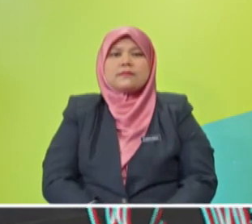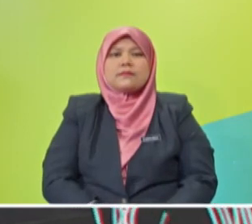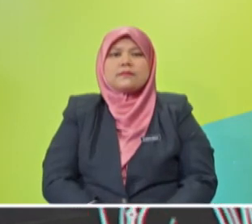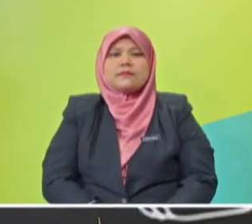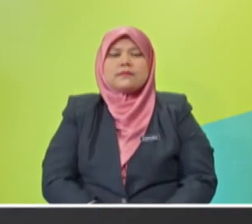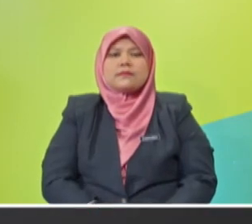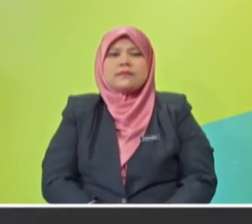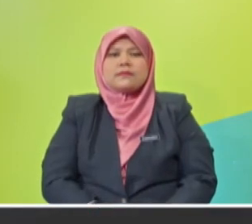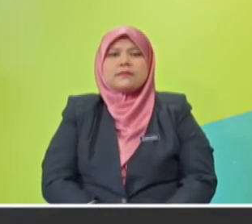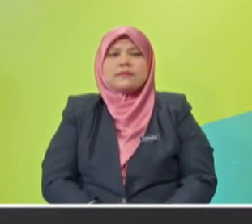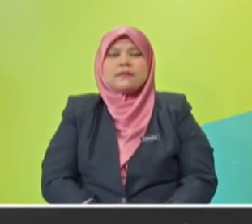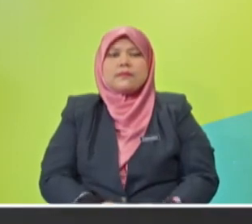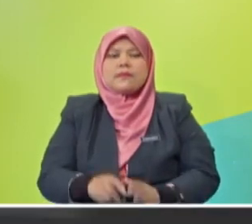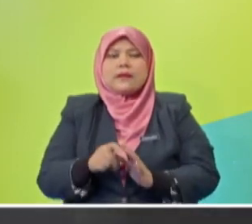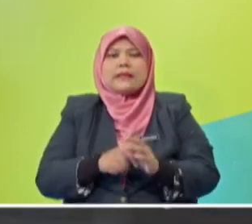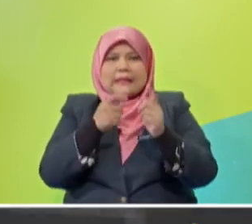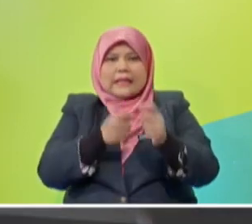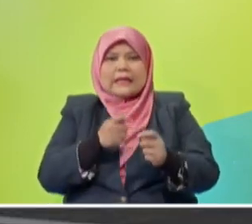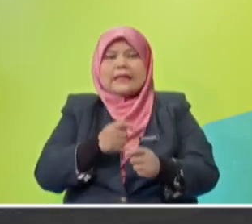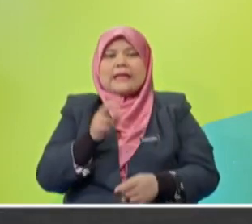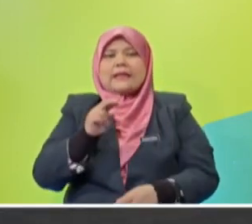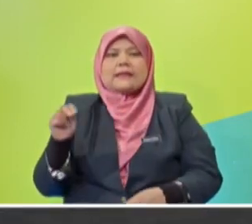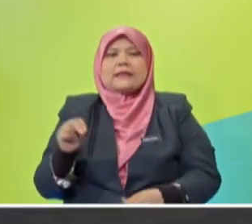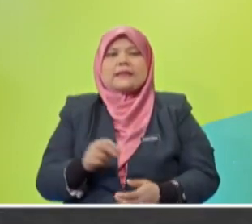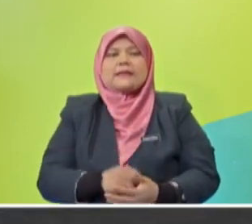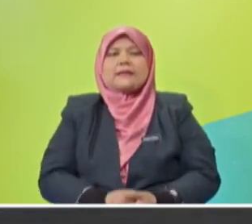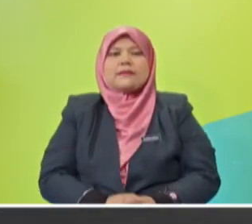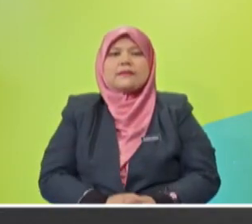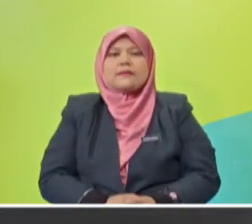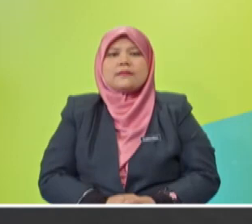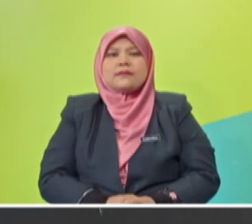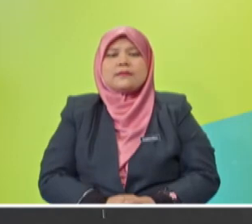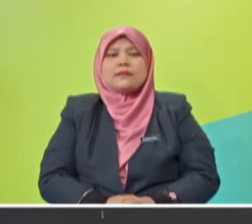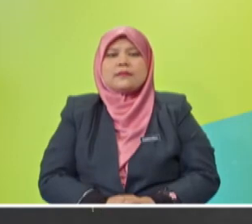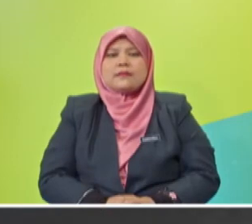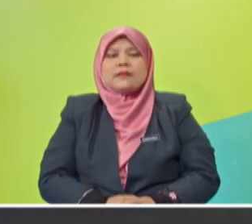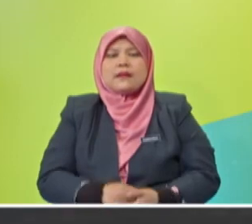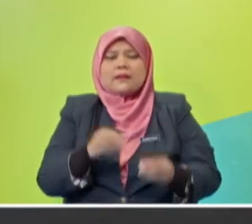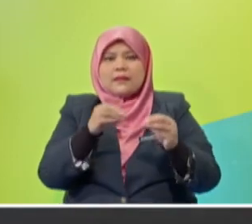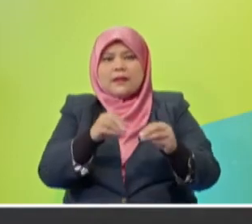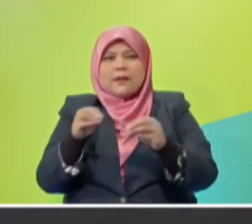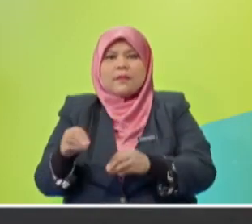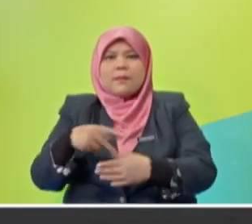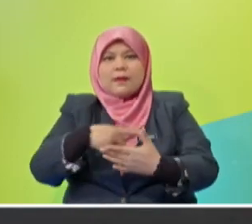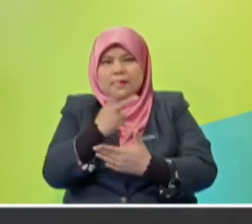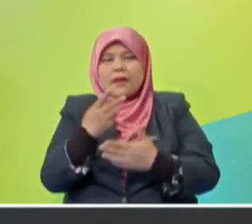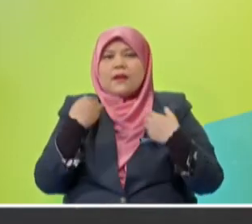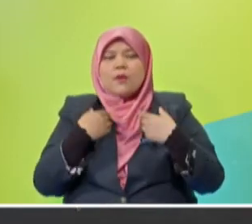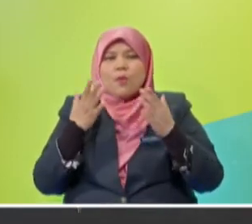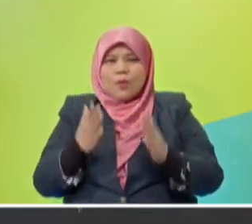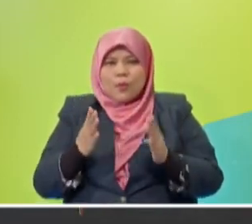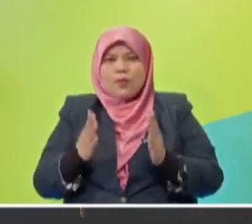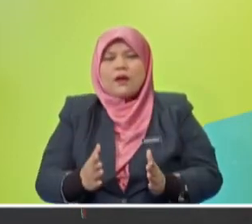Alia? Pertanian. Pertanian. Betul lah, kita tengok memang kawasan tanaman padi ada orang-orang kan. Betul. Cikgu